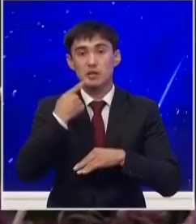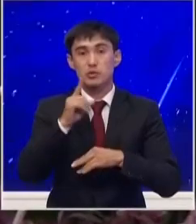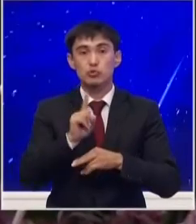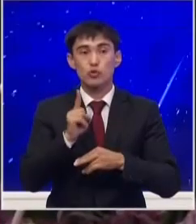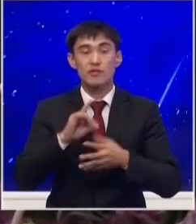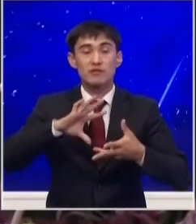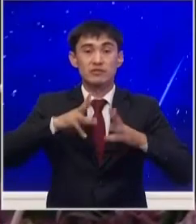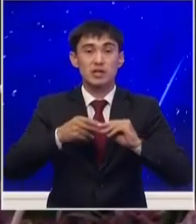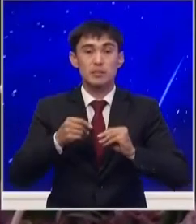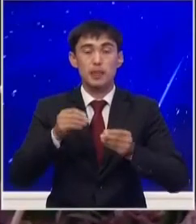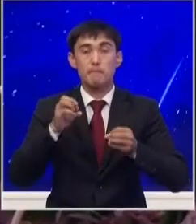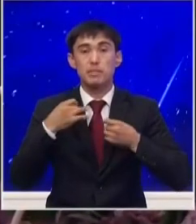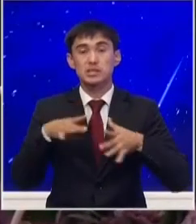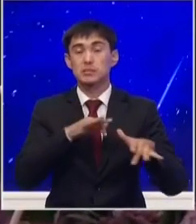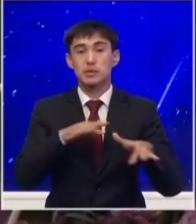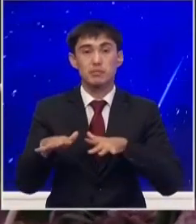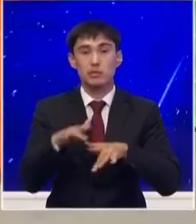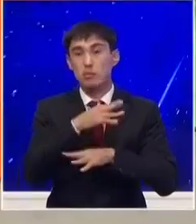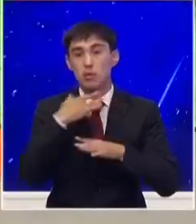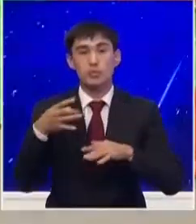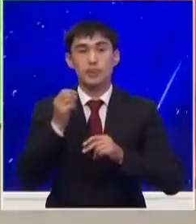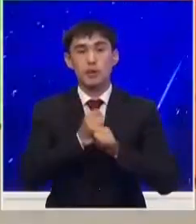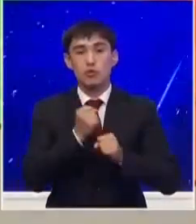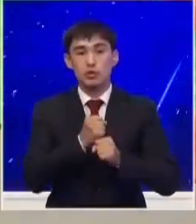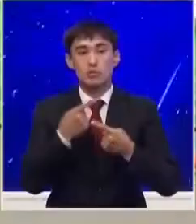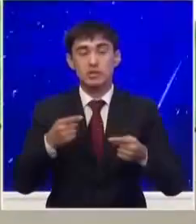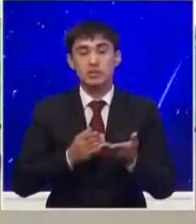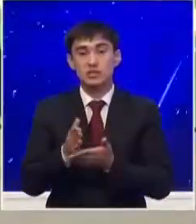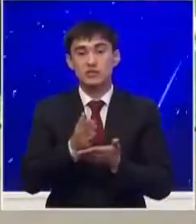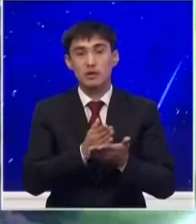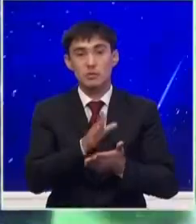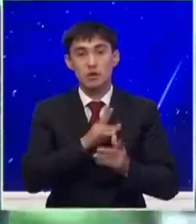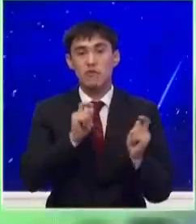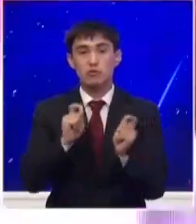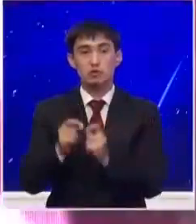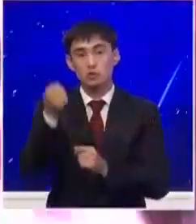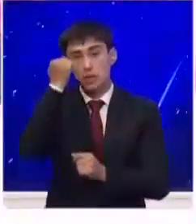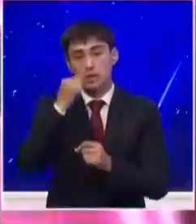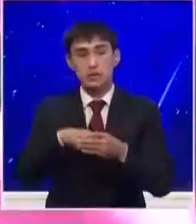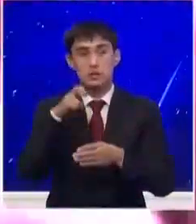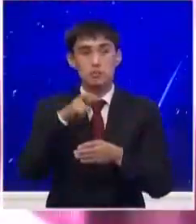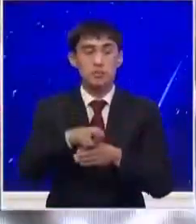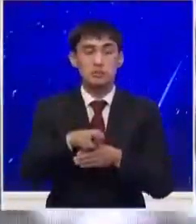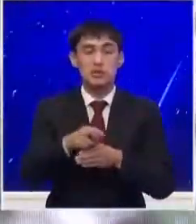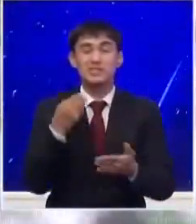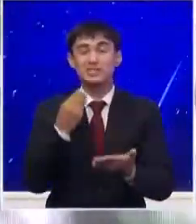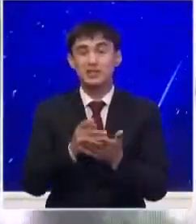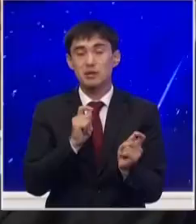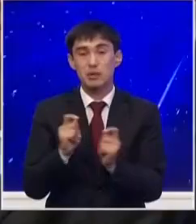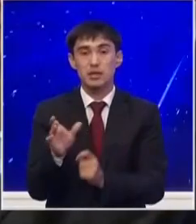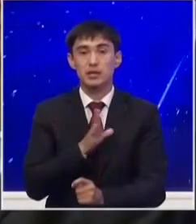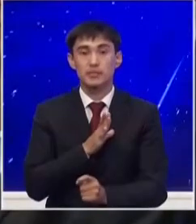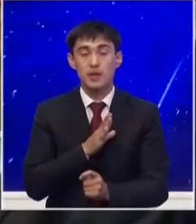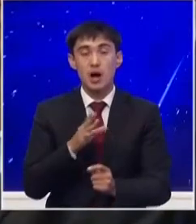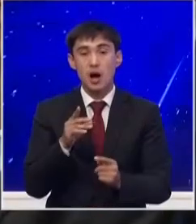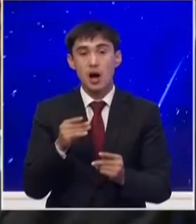отметить, что в целом на праздничном мероприятии многим работникам различных сфер были вручены благодарственные письма и ценные подарки.